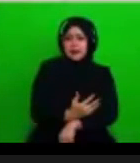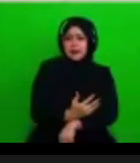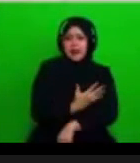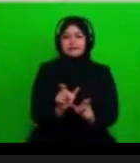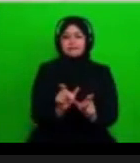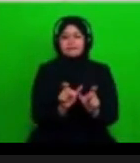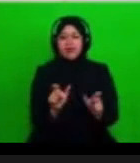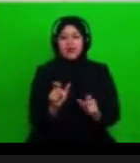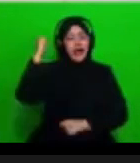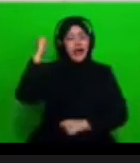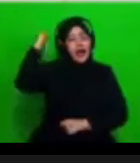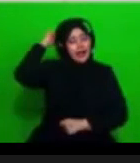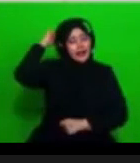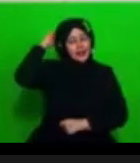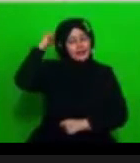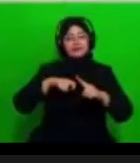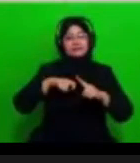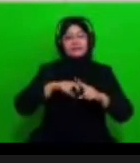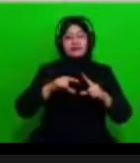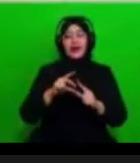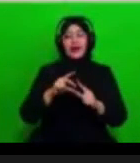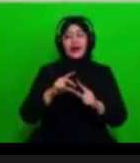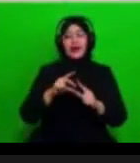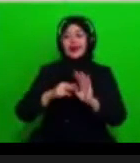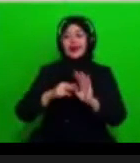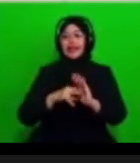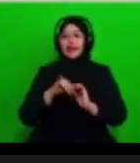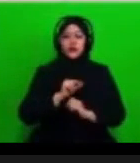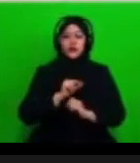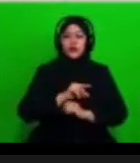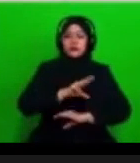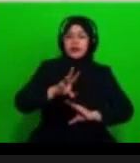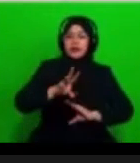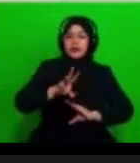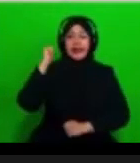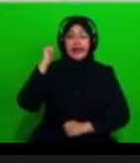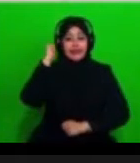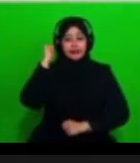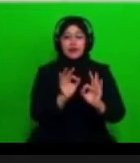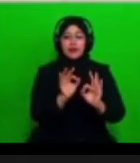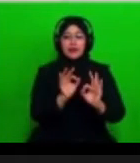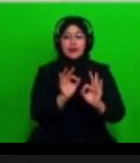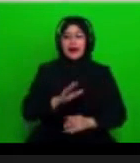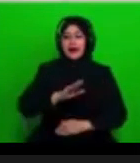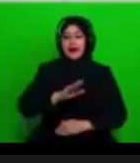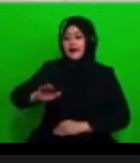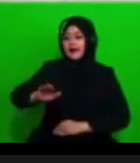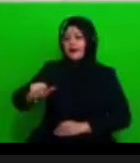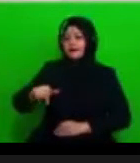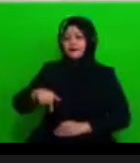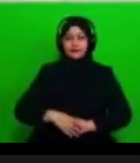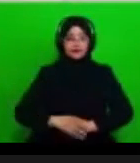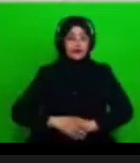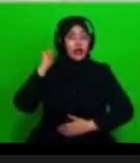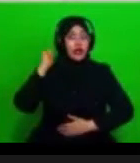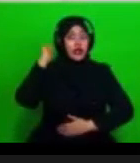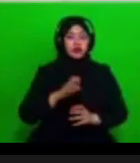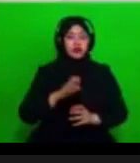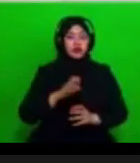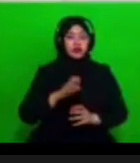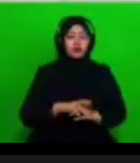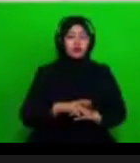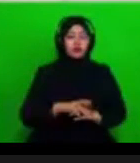yakni menjadi pendidik umat manusia yang utama, yang pertama, karena pendidikan pertama mereka berada